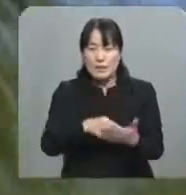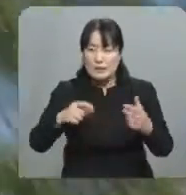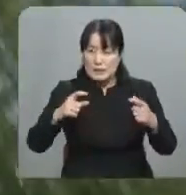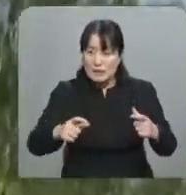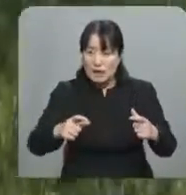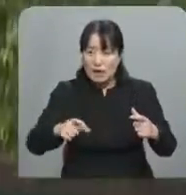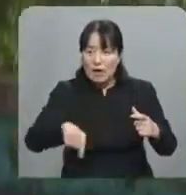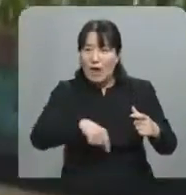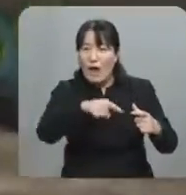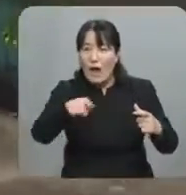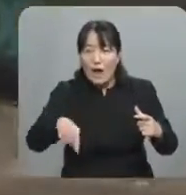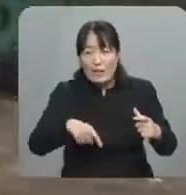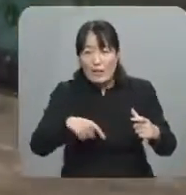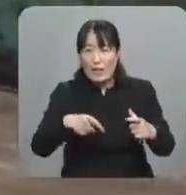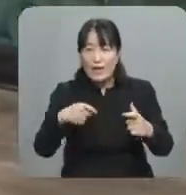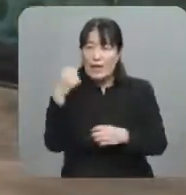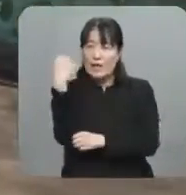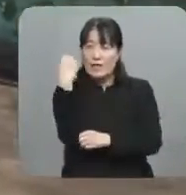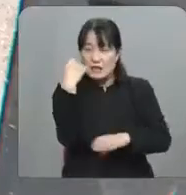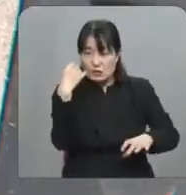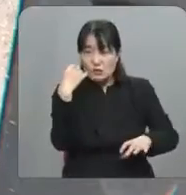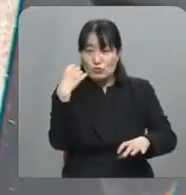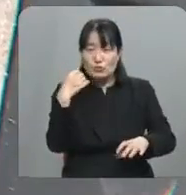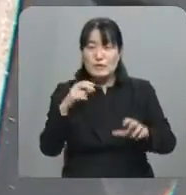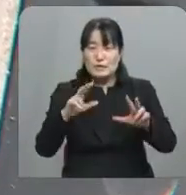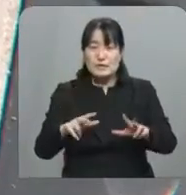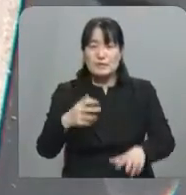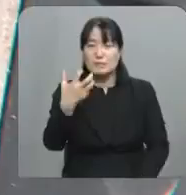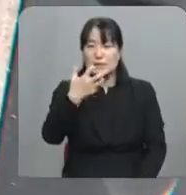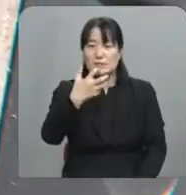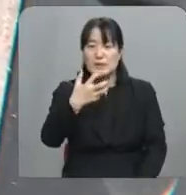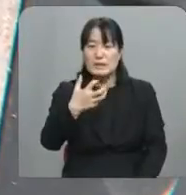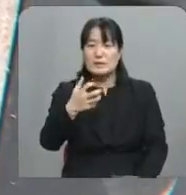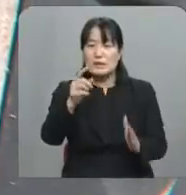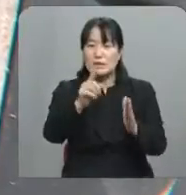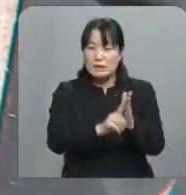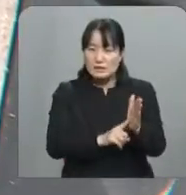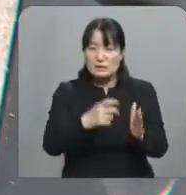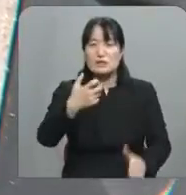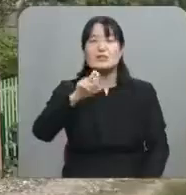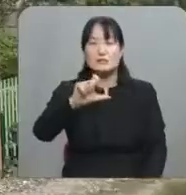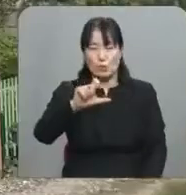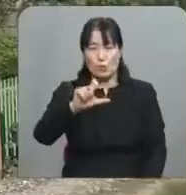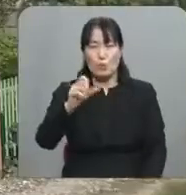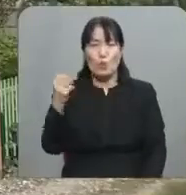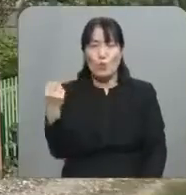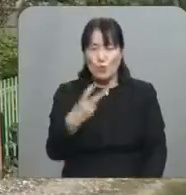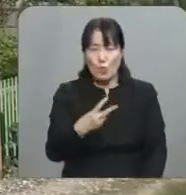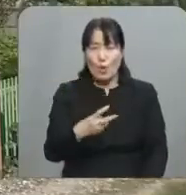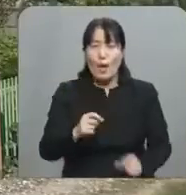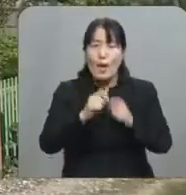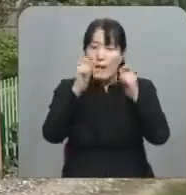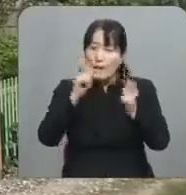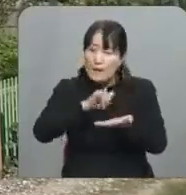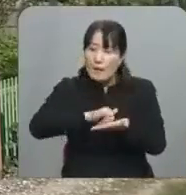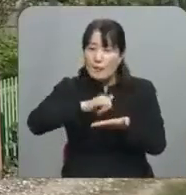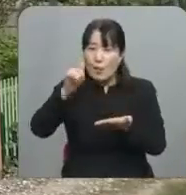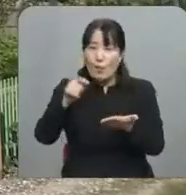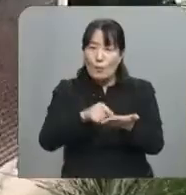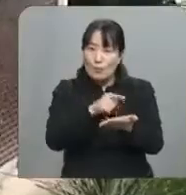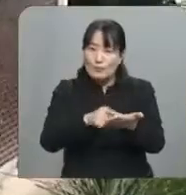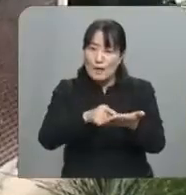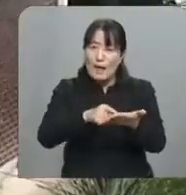기준으로 소음의 정도를 나타내는 웨클 값을 80에서 75로 낮춰달라는 것과 민간공항 피해 보상에는